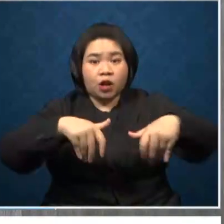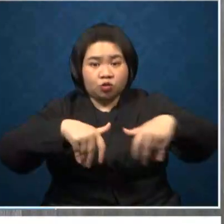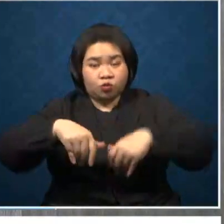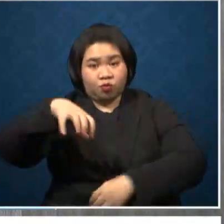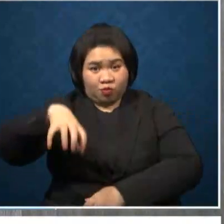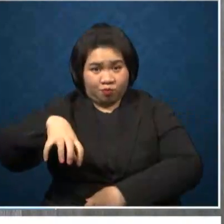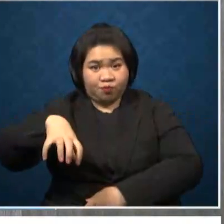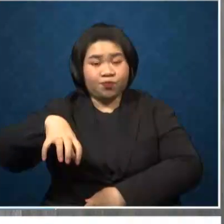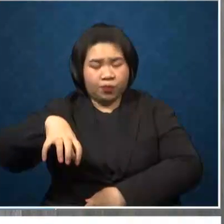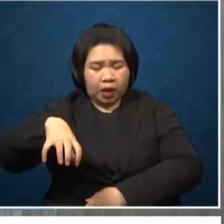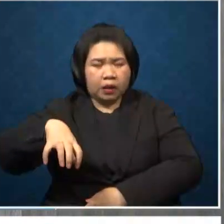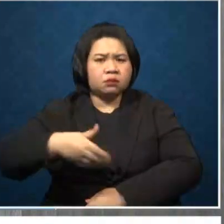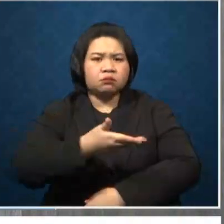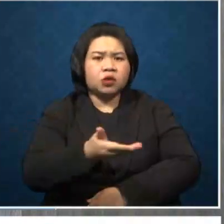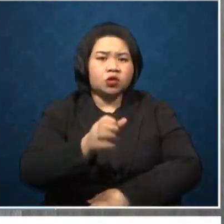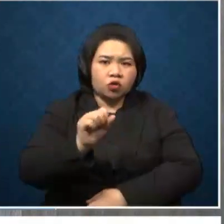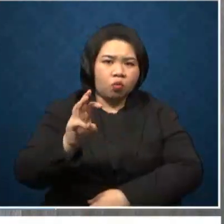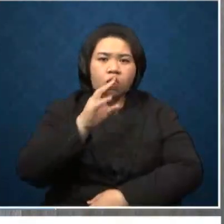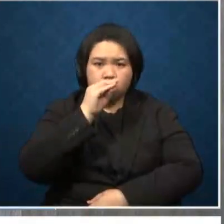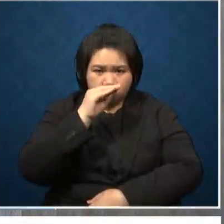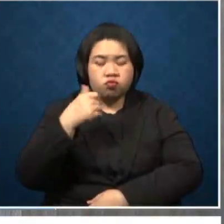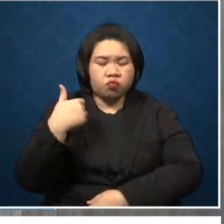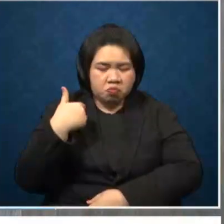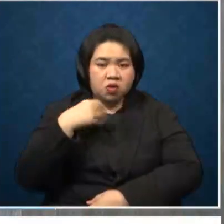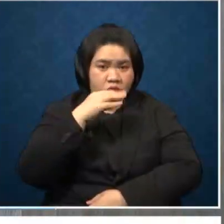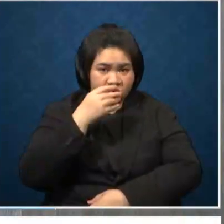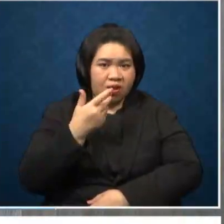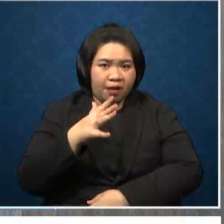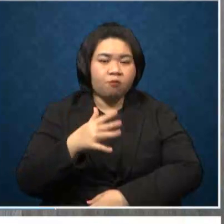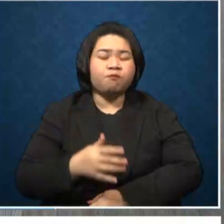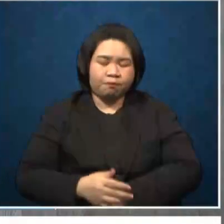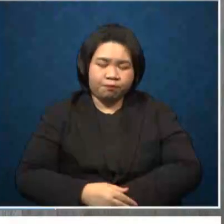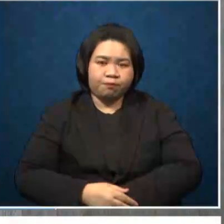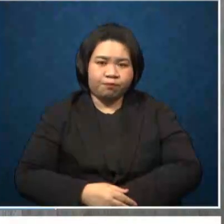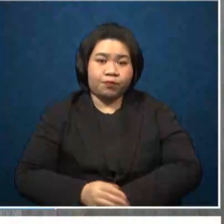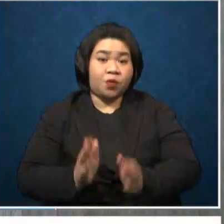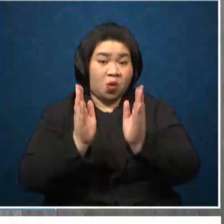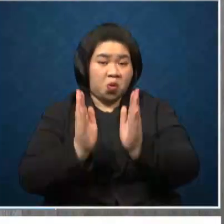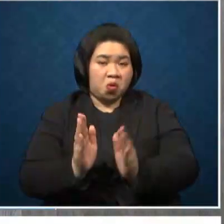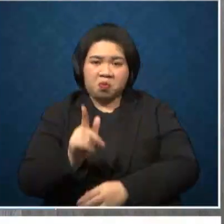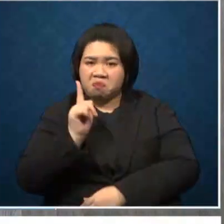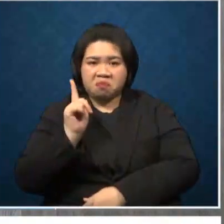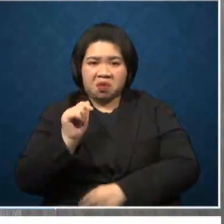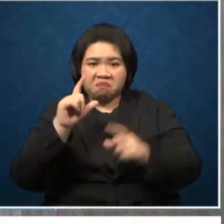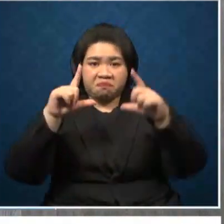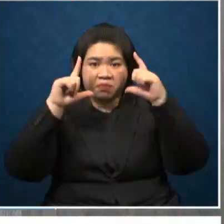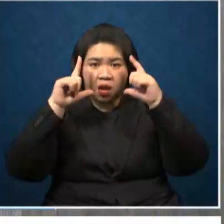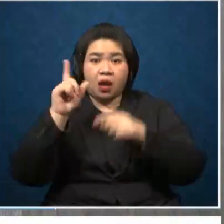วุฒิสภาหลายท่านพูดไปแล้วพระเอกตัวใหม่ก็เกิดขึ้น